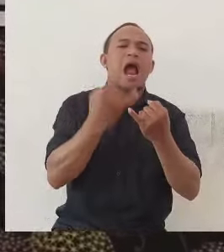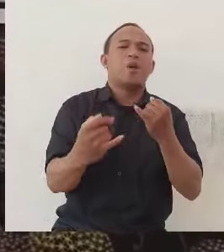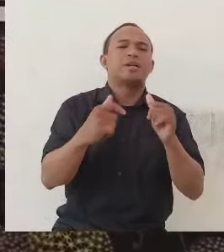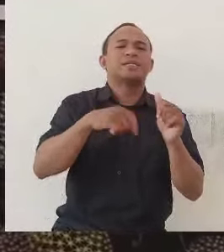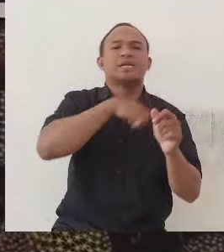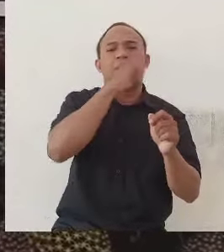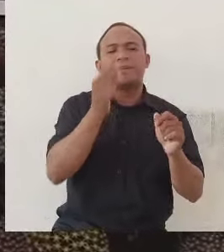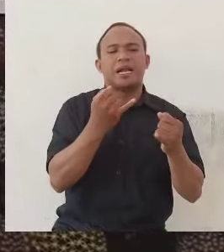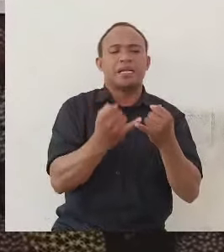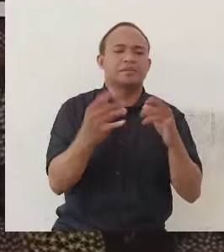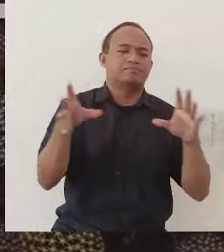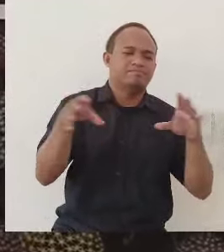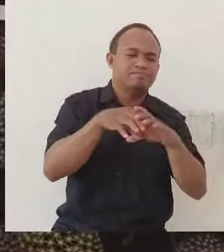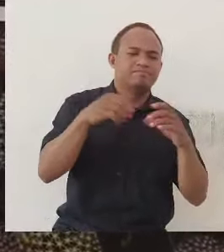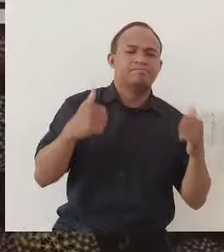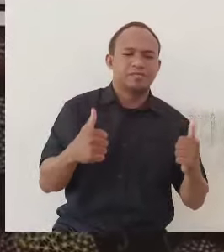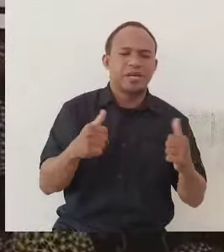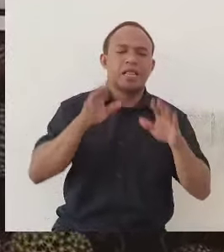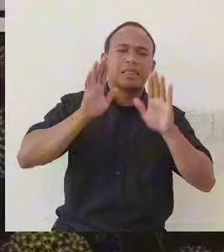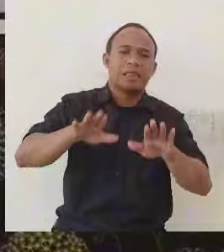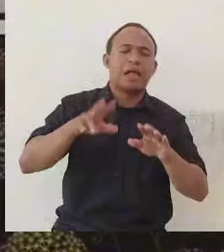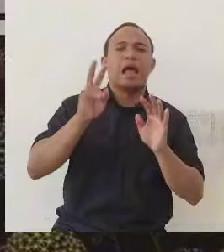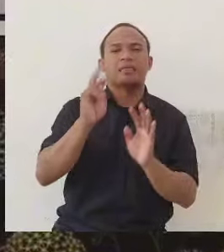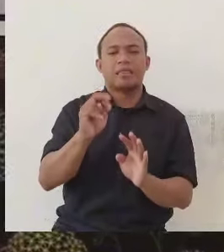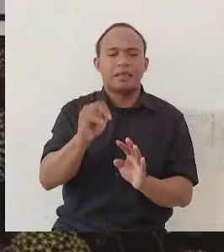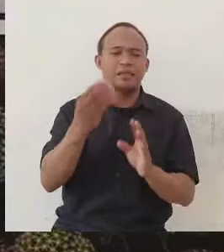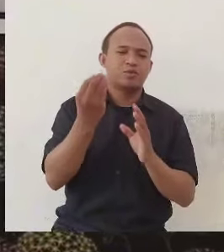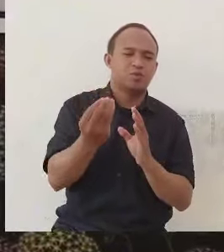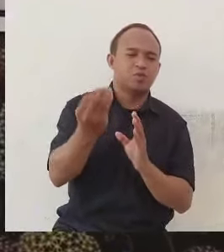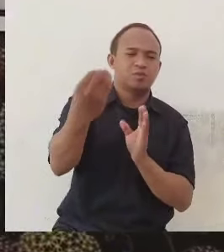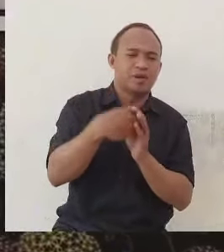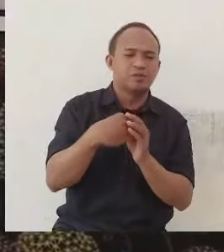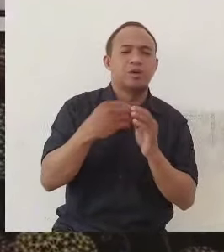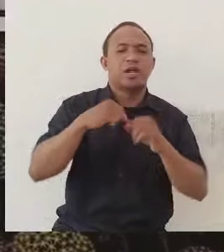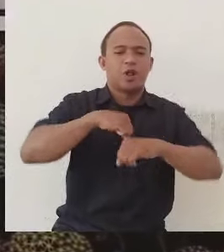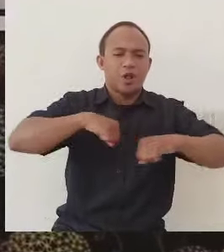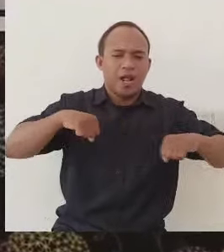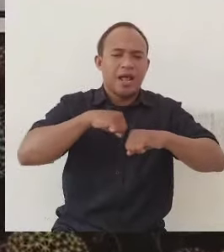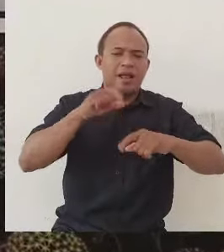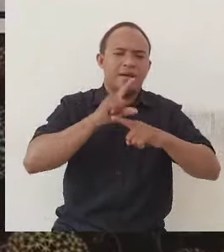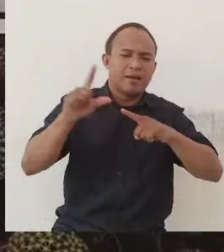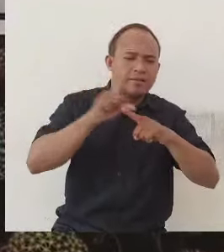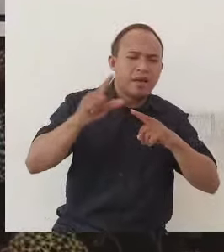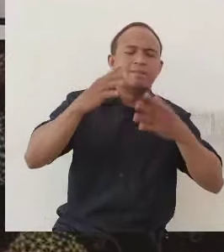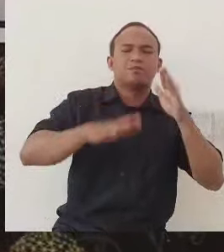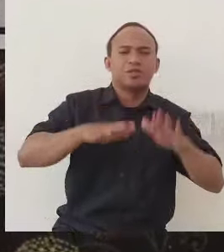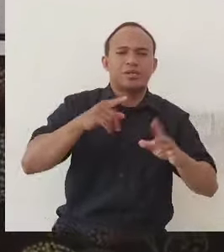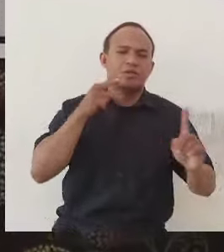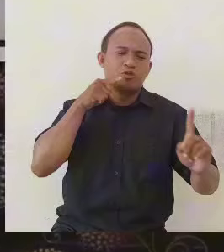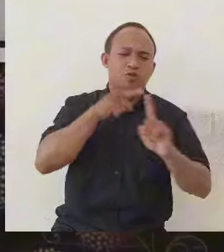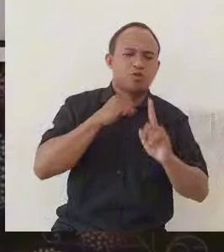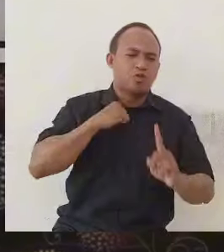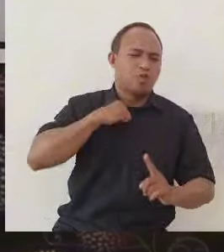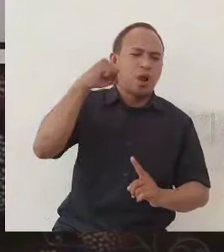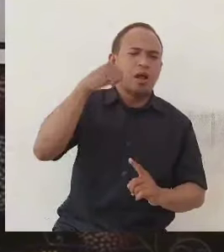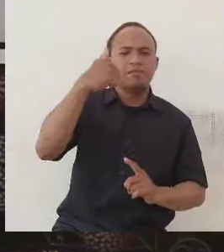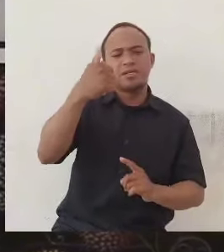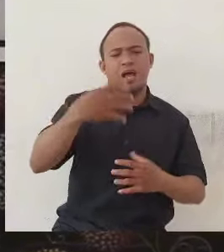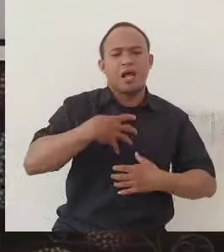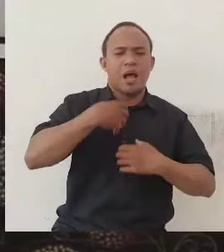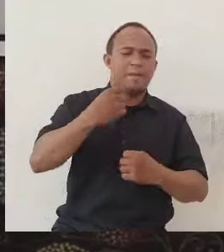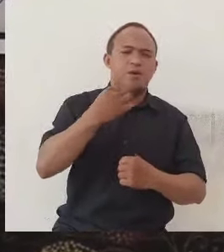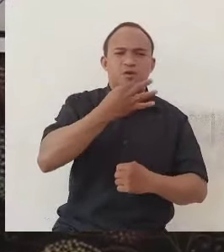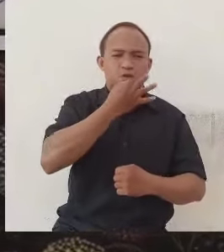sampai dengan keberangkatan di PON ini. Tinggal nanti atlet-atlet yang harus berjuang semaksimal mungkin,